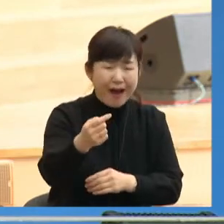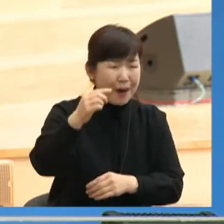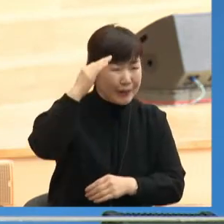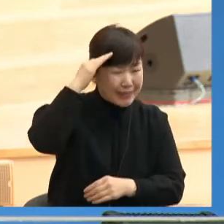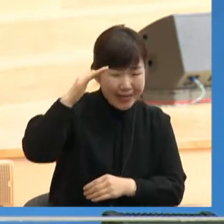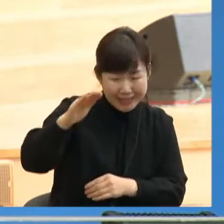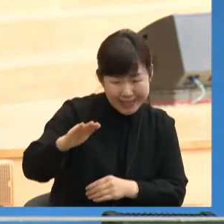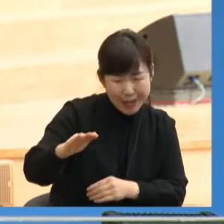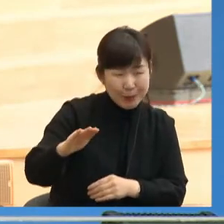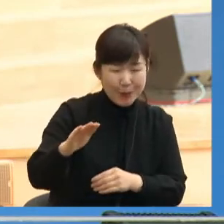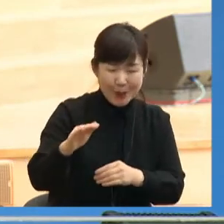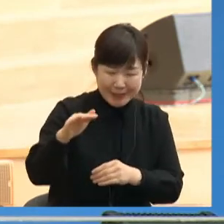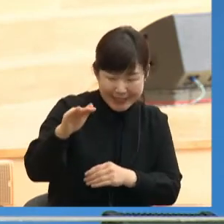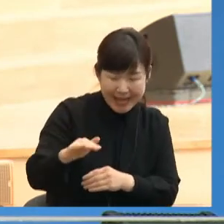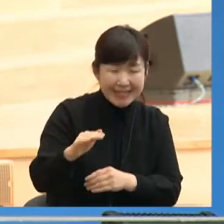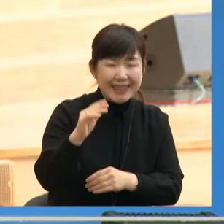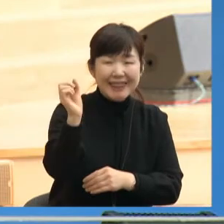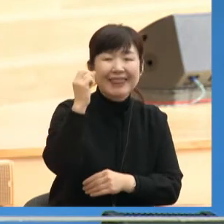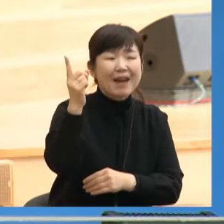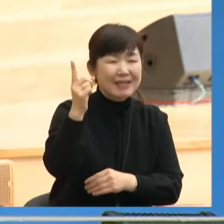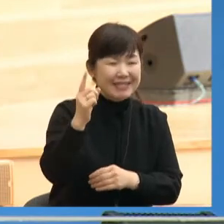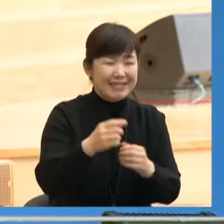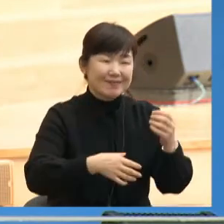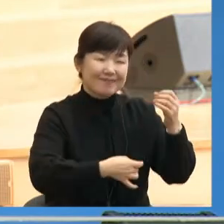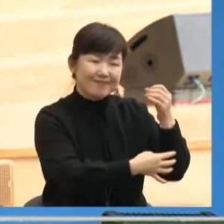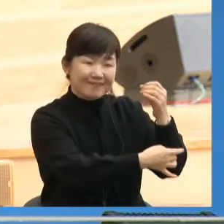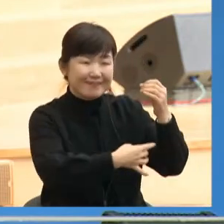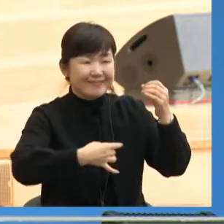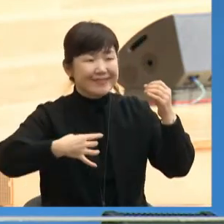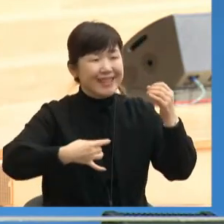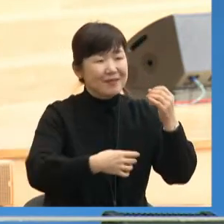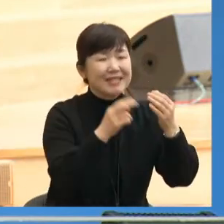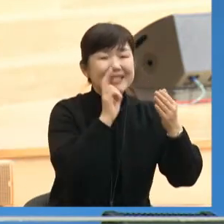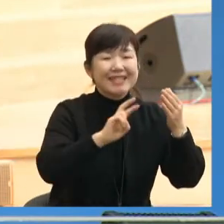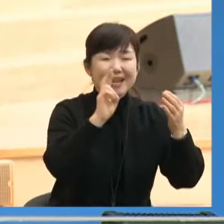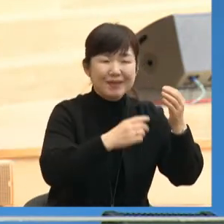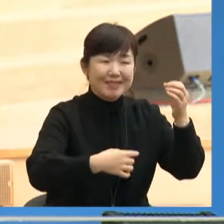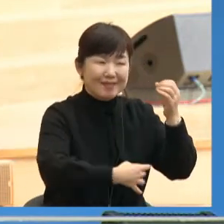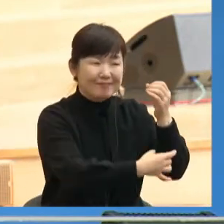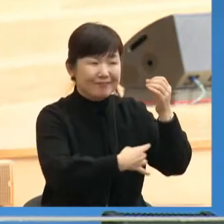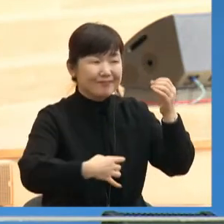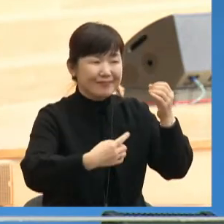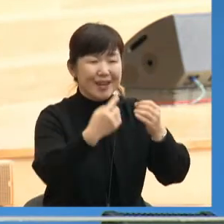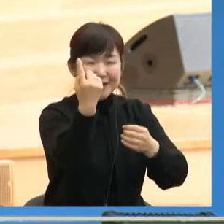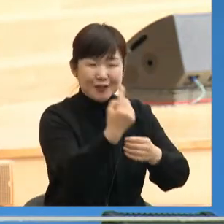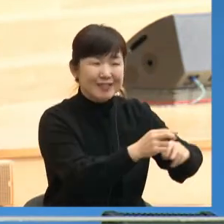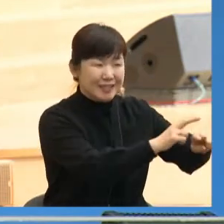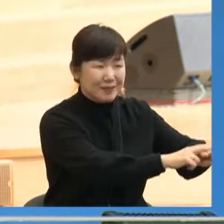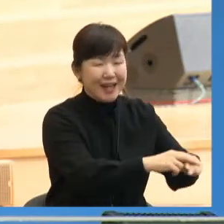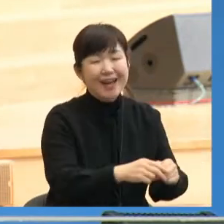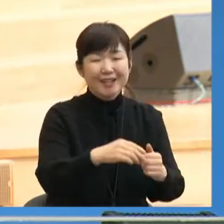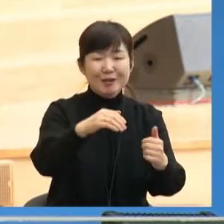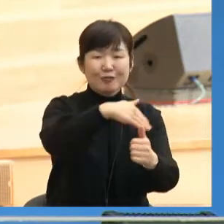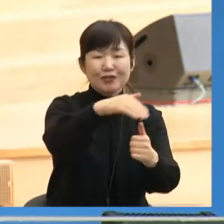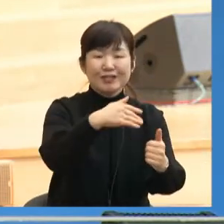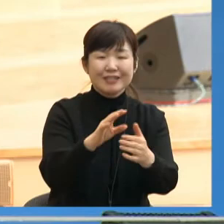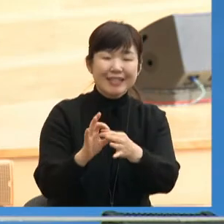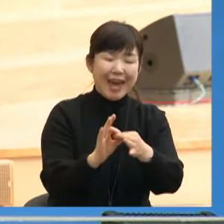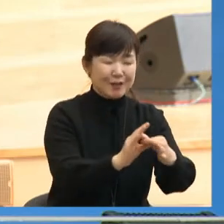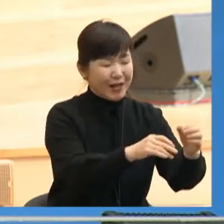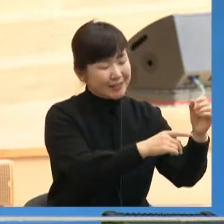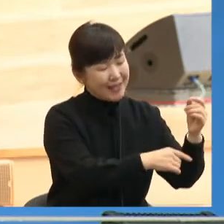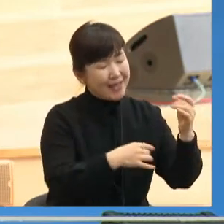작고 아담한 다윗이 수금을 연주하면서 환한 얼굴로 그 자리에 들어옵니다. 그리고 그 분위기를 계속 유지하기 위해서 자리에